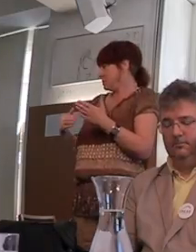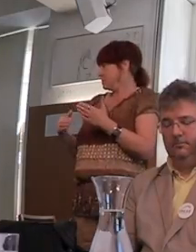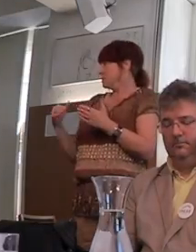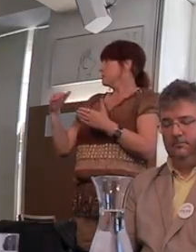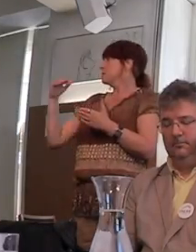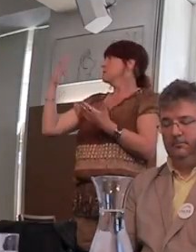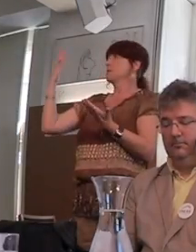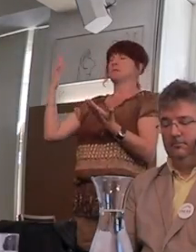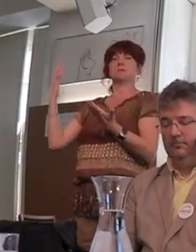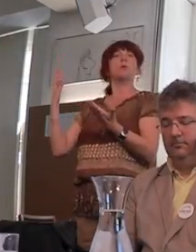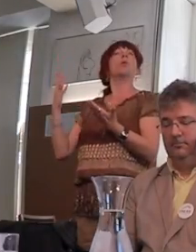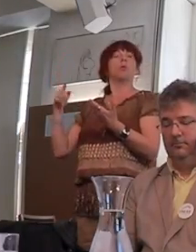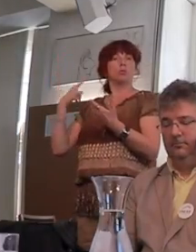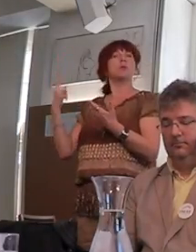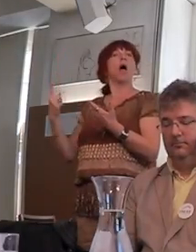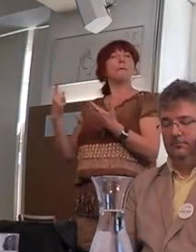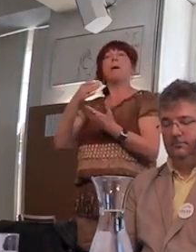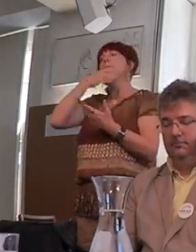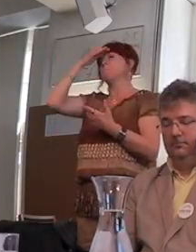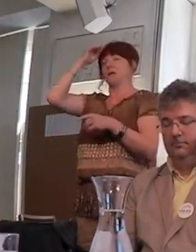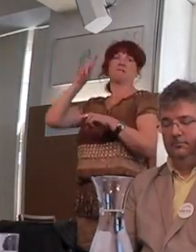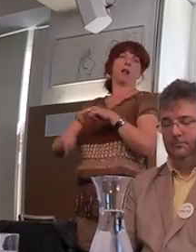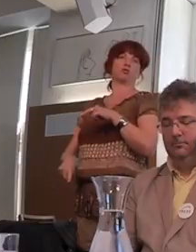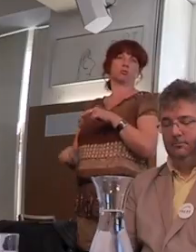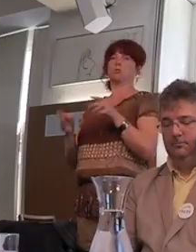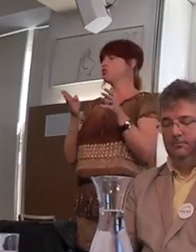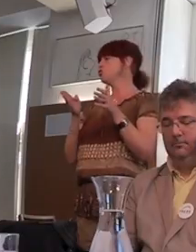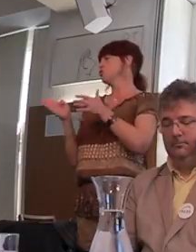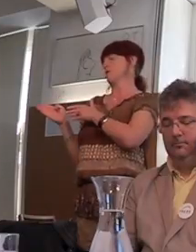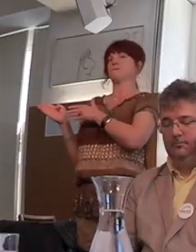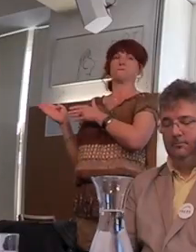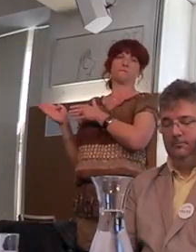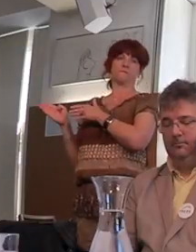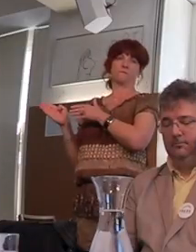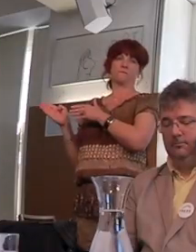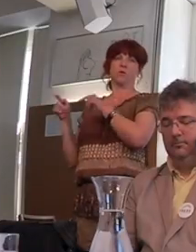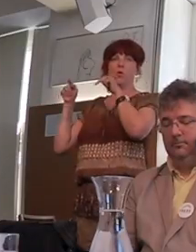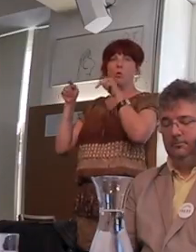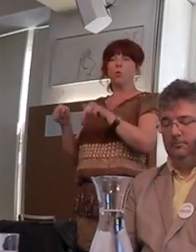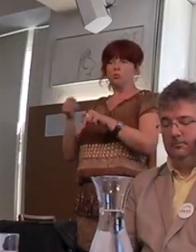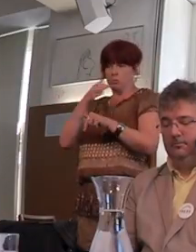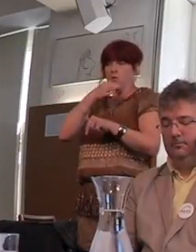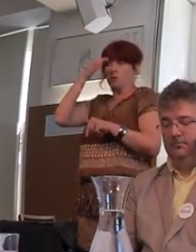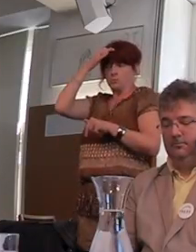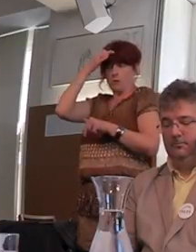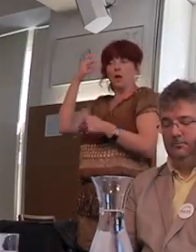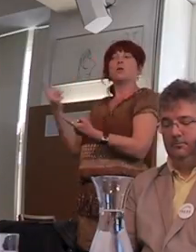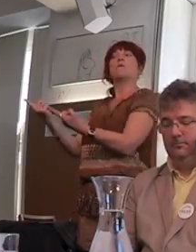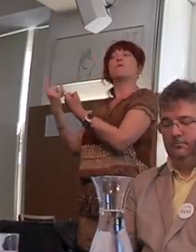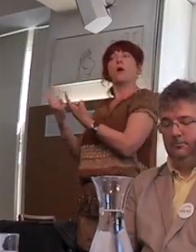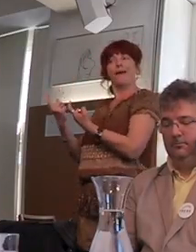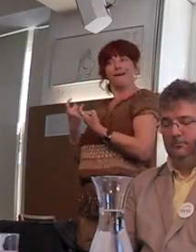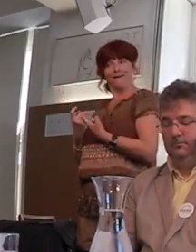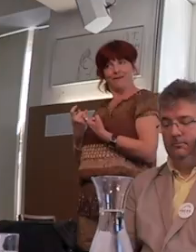dass man dann ein sehr schräges Bild hat. Und dieses Bild ist geschuldet doch relativ stark